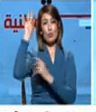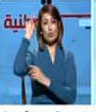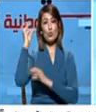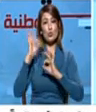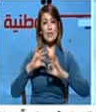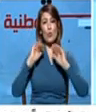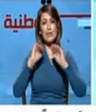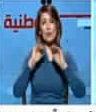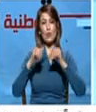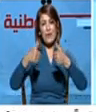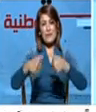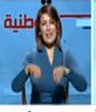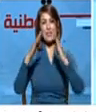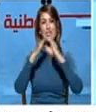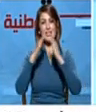في